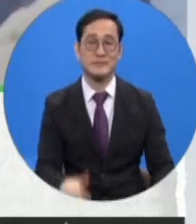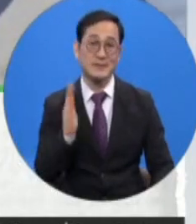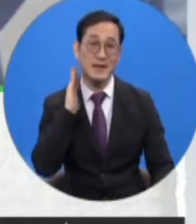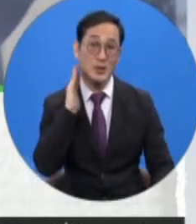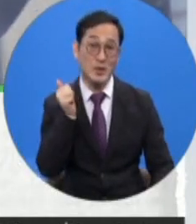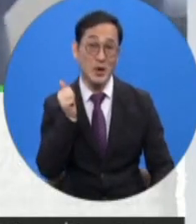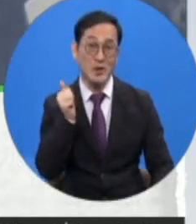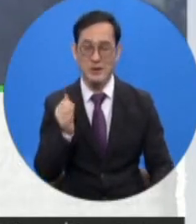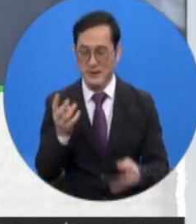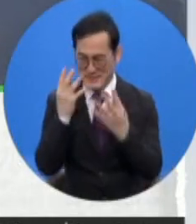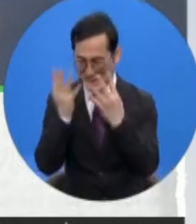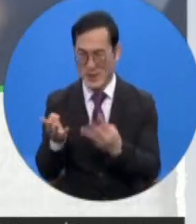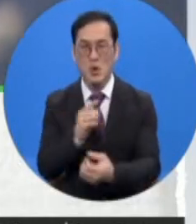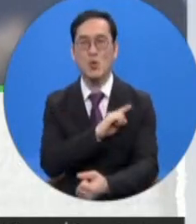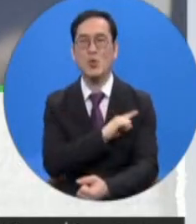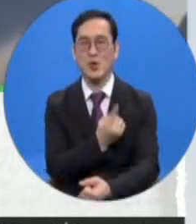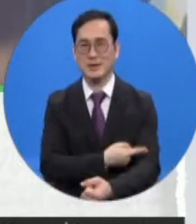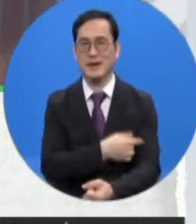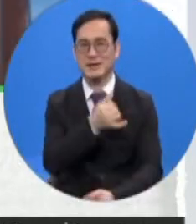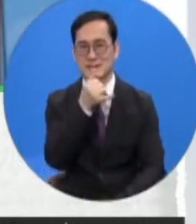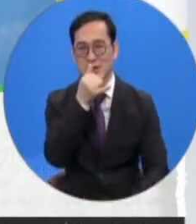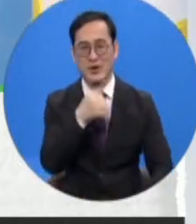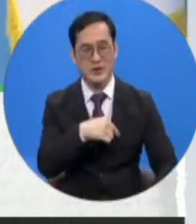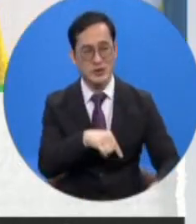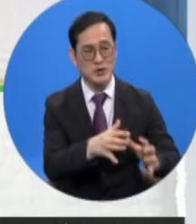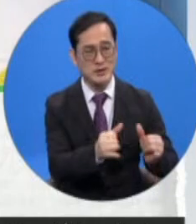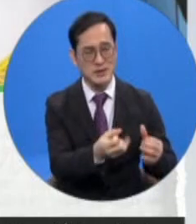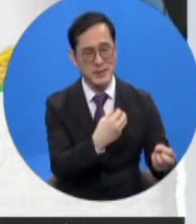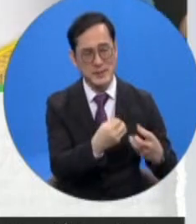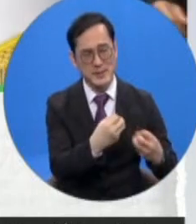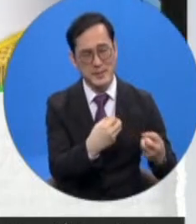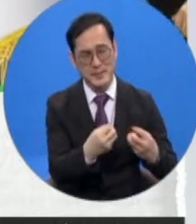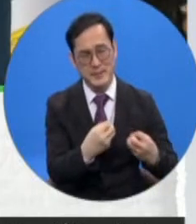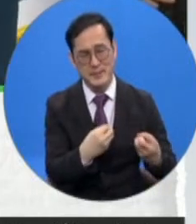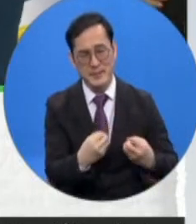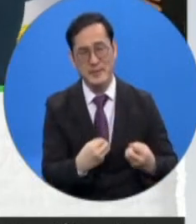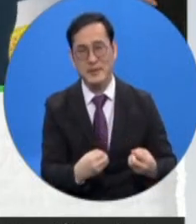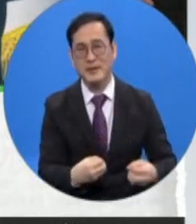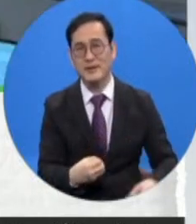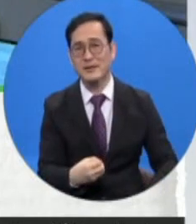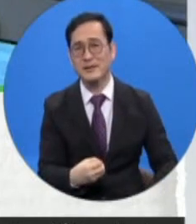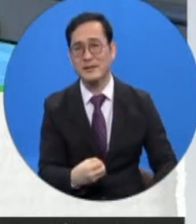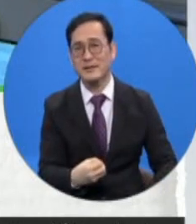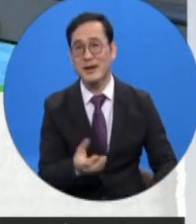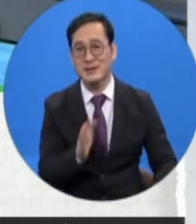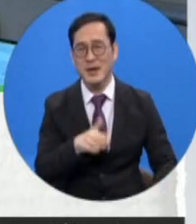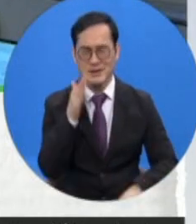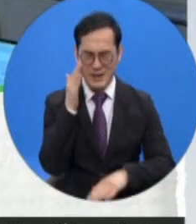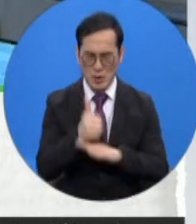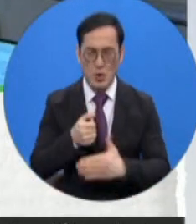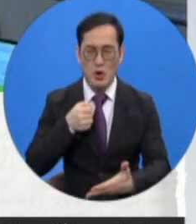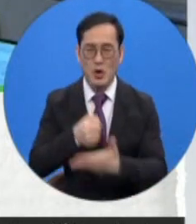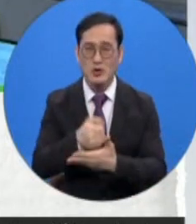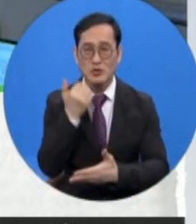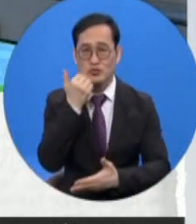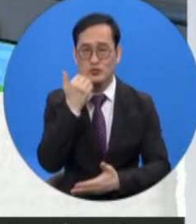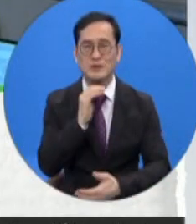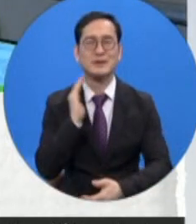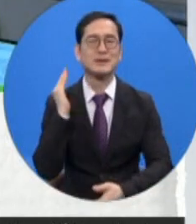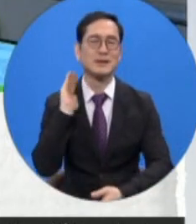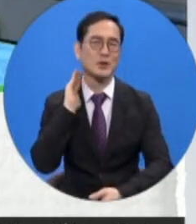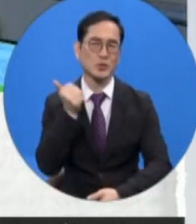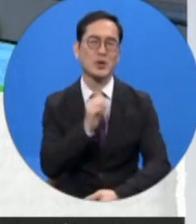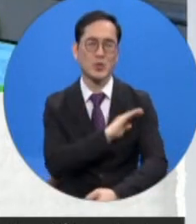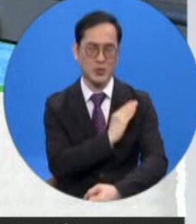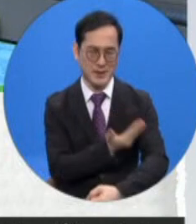옆에 있는 정치인들이 이렇게 저렇게 의견을 제시하면서 여론을 형성할 수 있는 과정이지만 결국 대통령의 고유 권한인 것이고